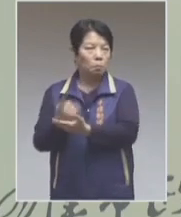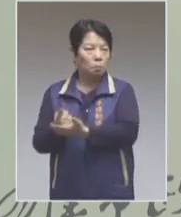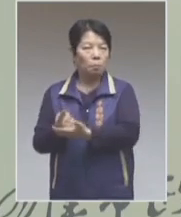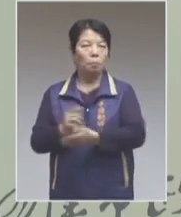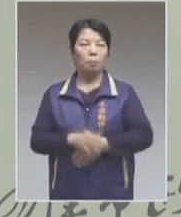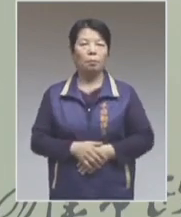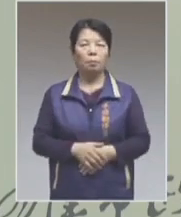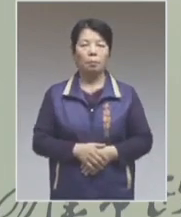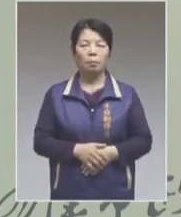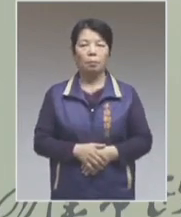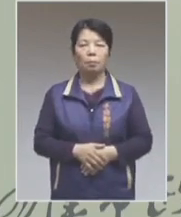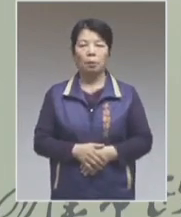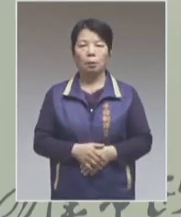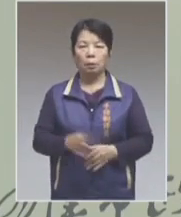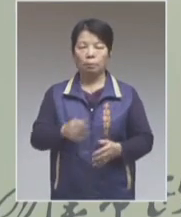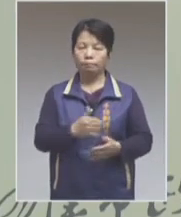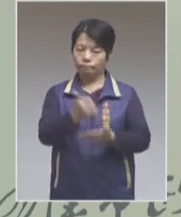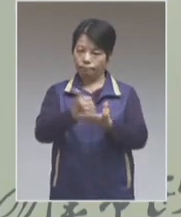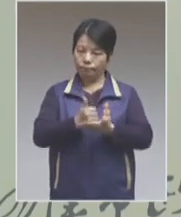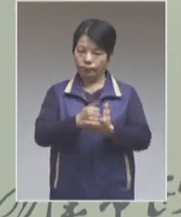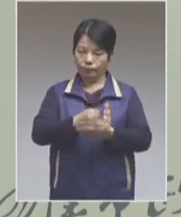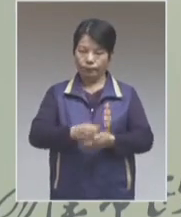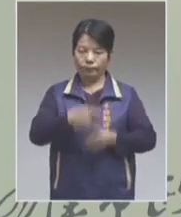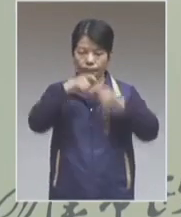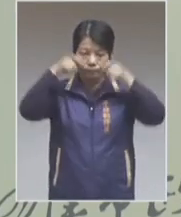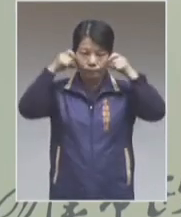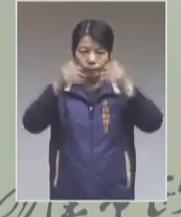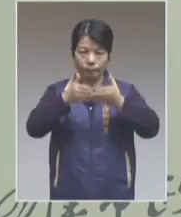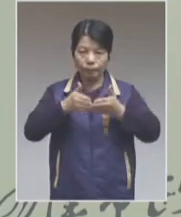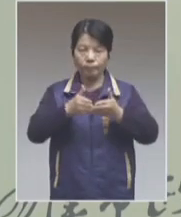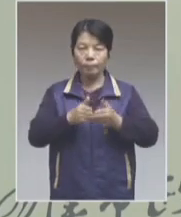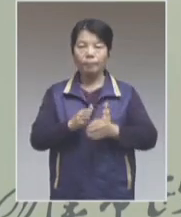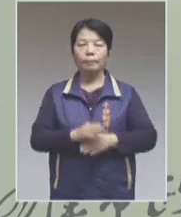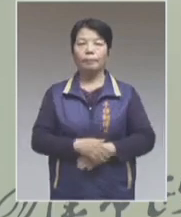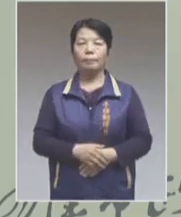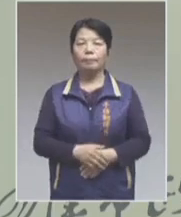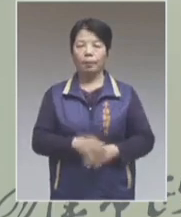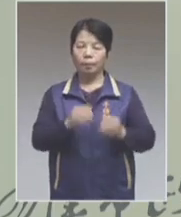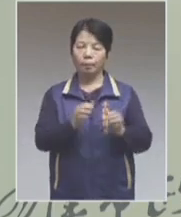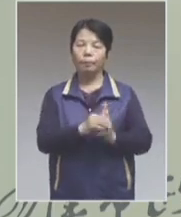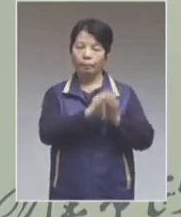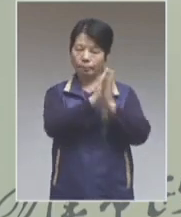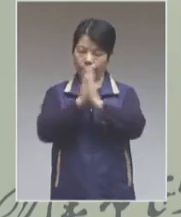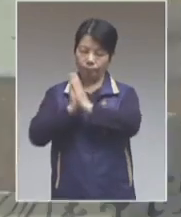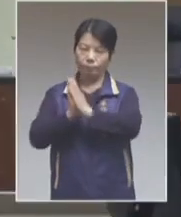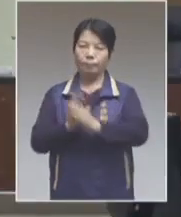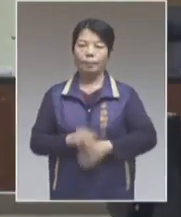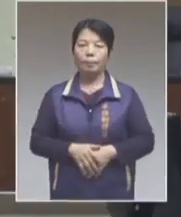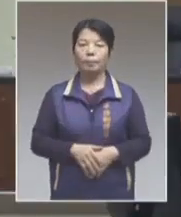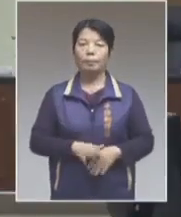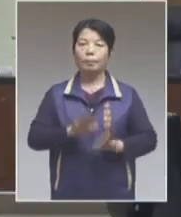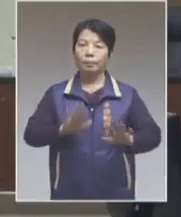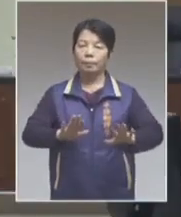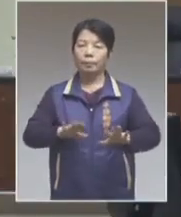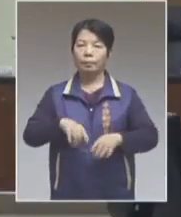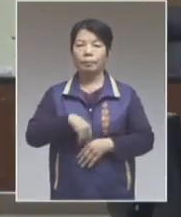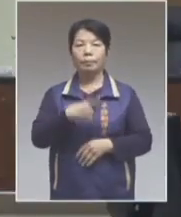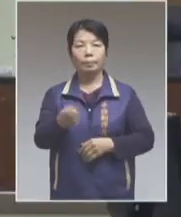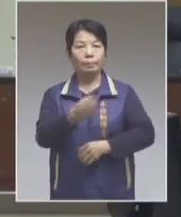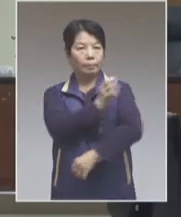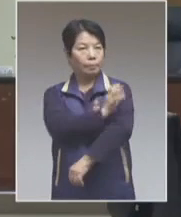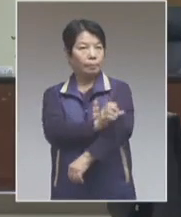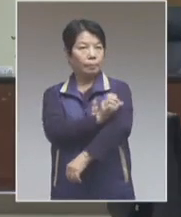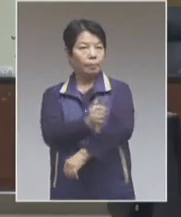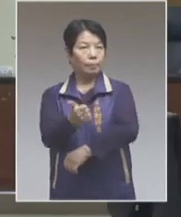够这个戴上口罩这个还是要跟大家拜托那接下来我请这个潘基